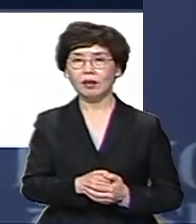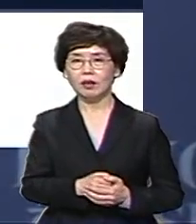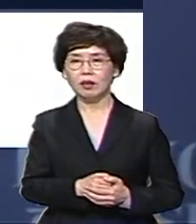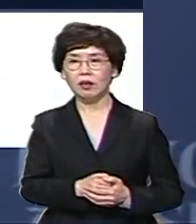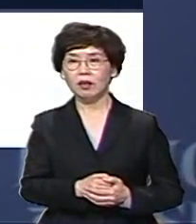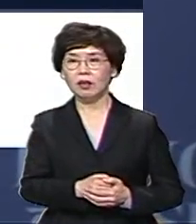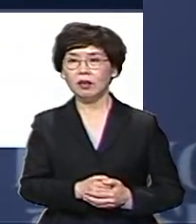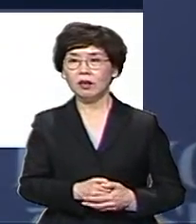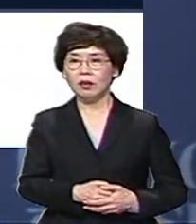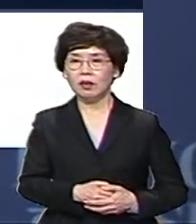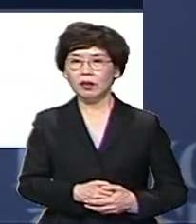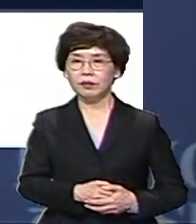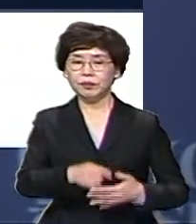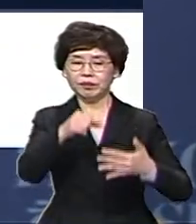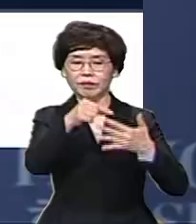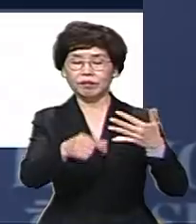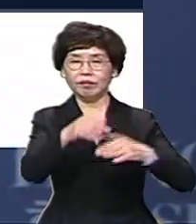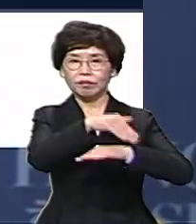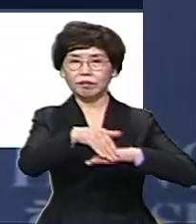네,